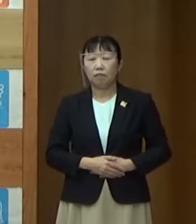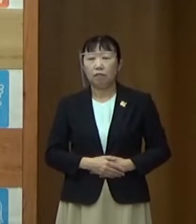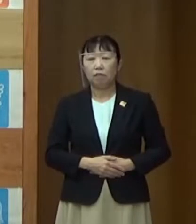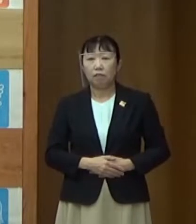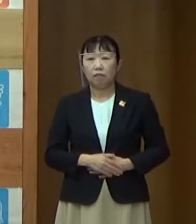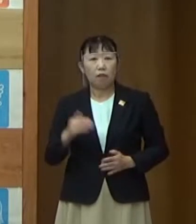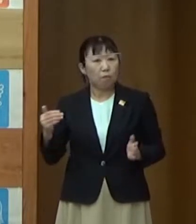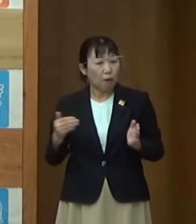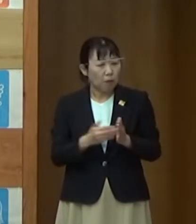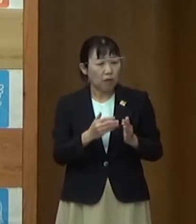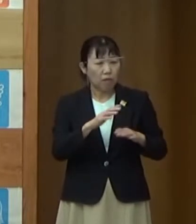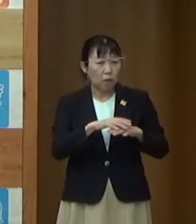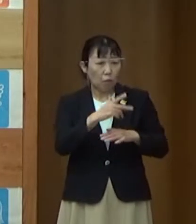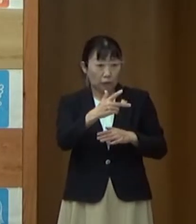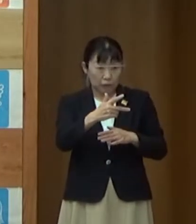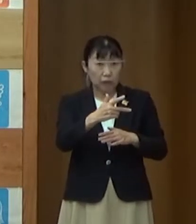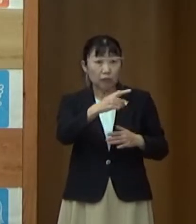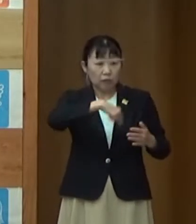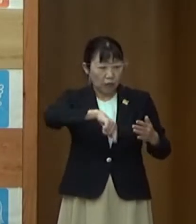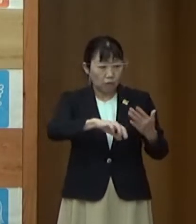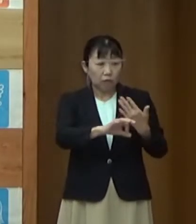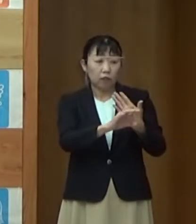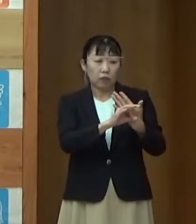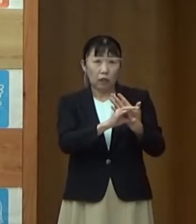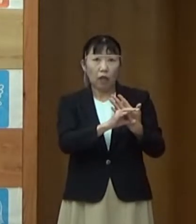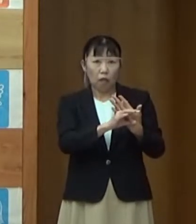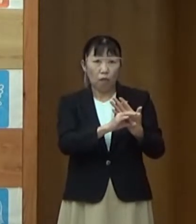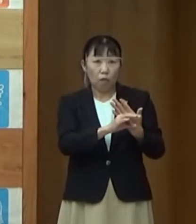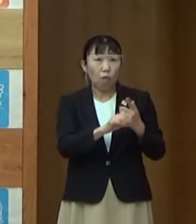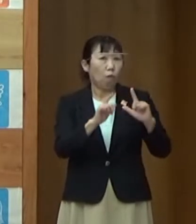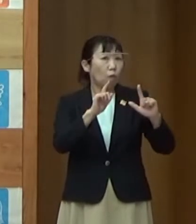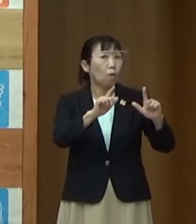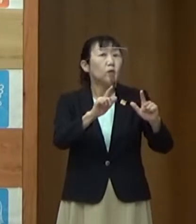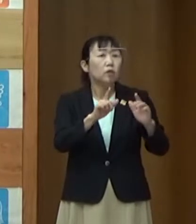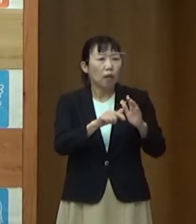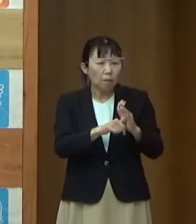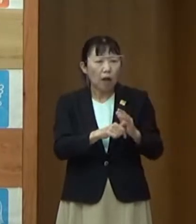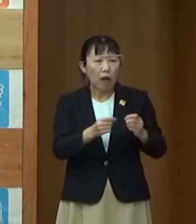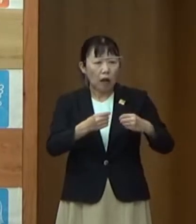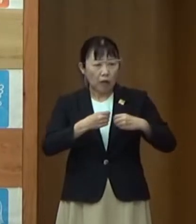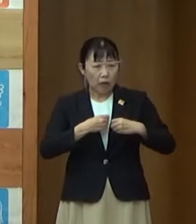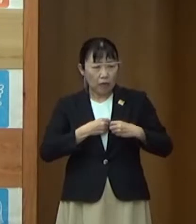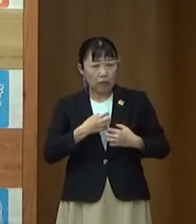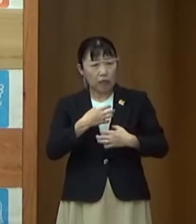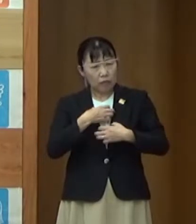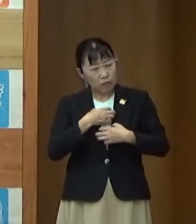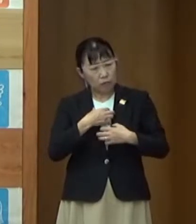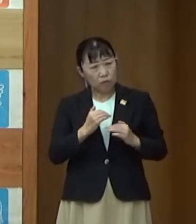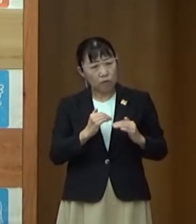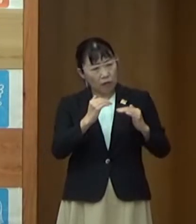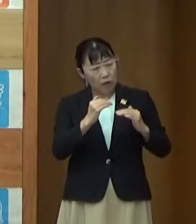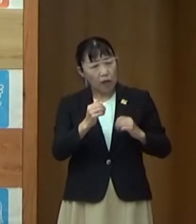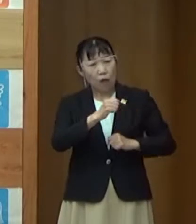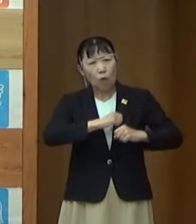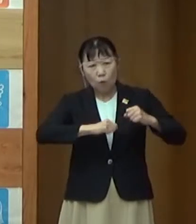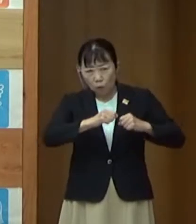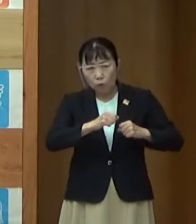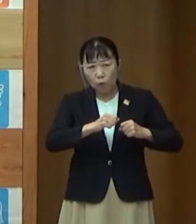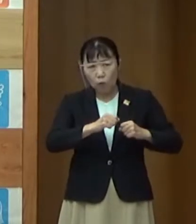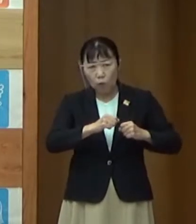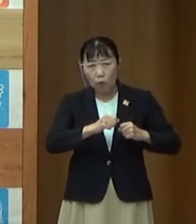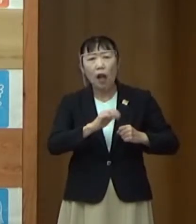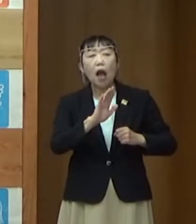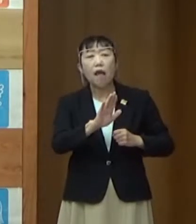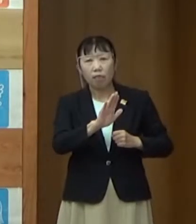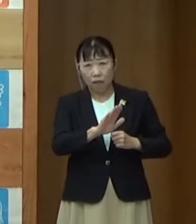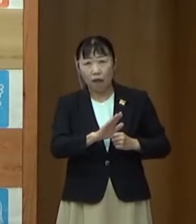これまでの札幌市内の事例を見ますと、まあ、感染リスクの高い場面での行動が確認されています